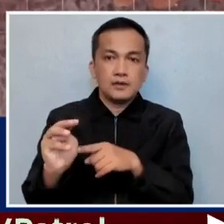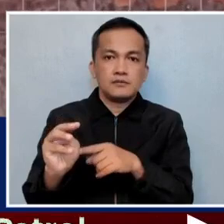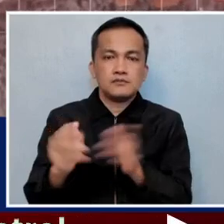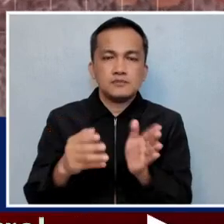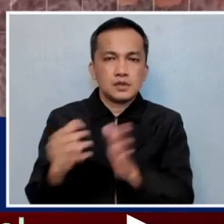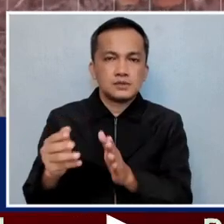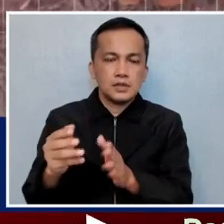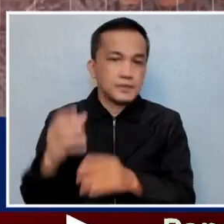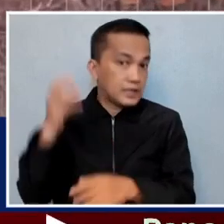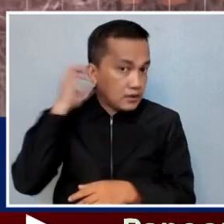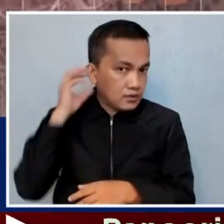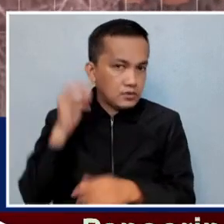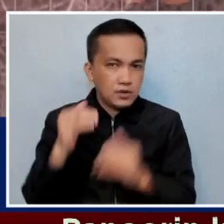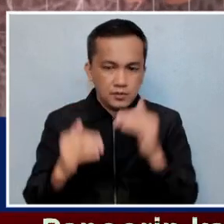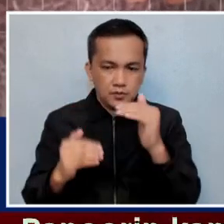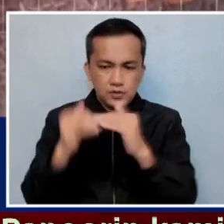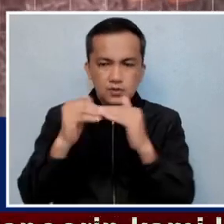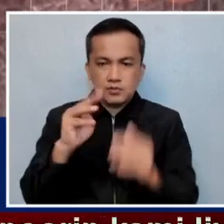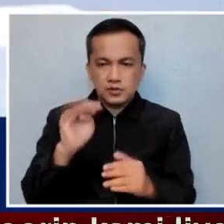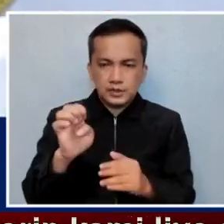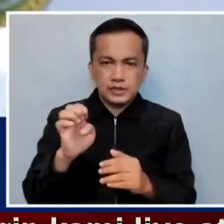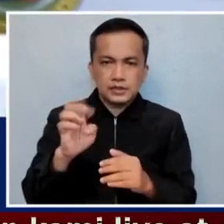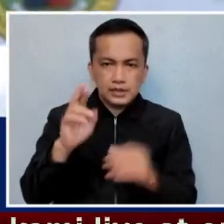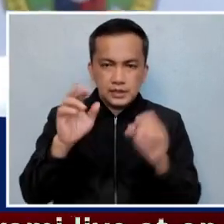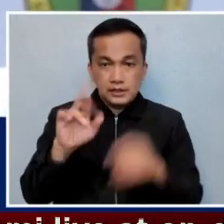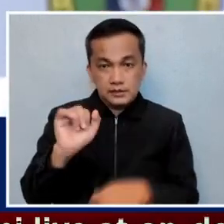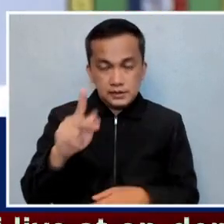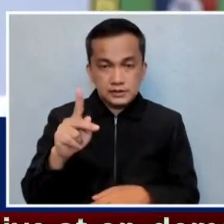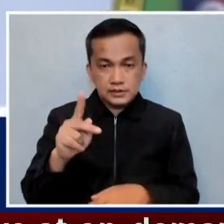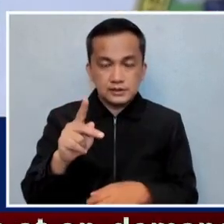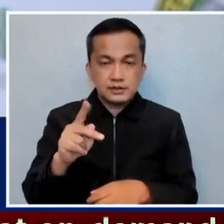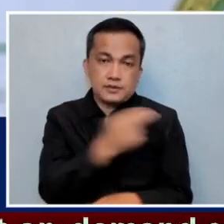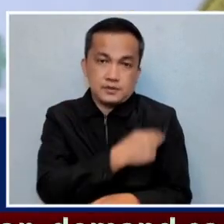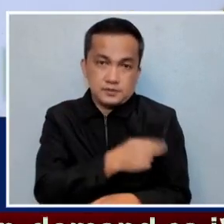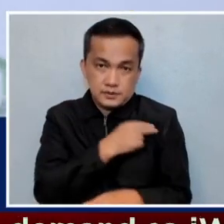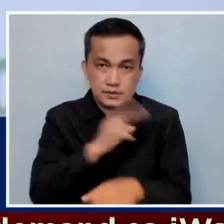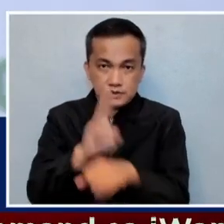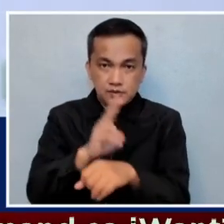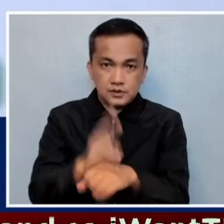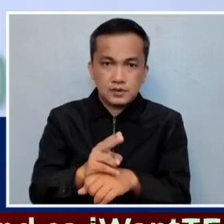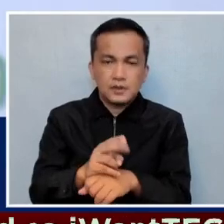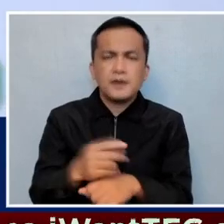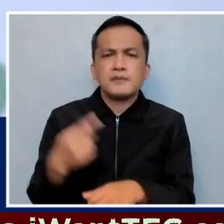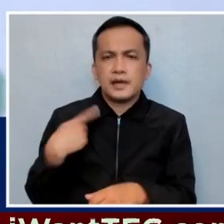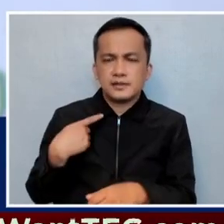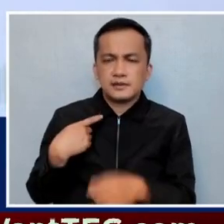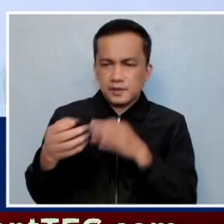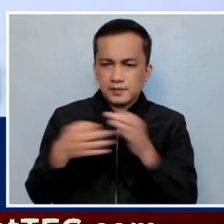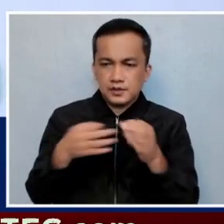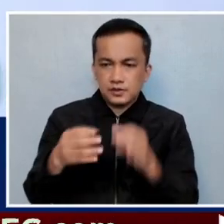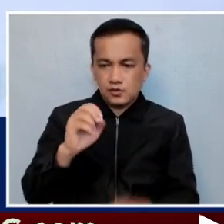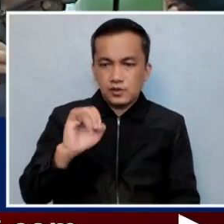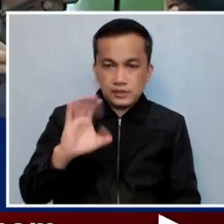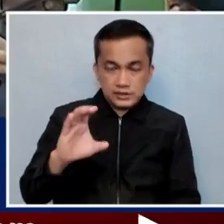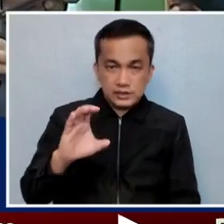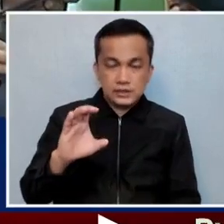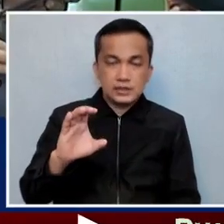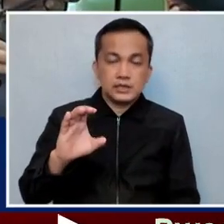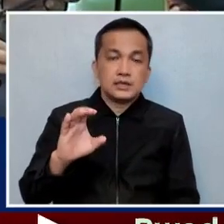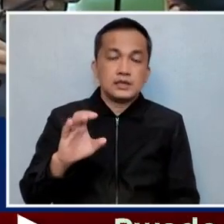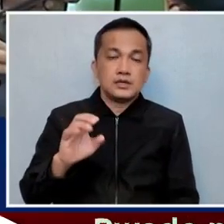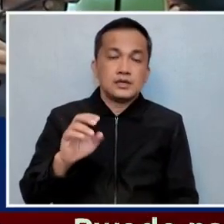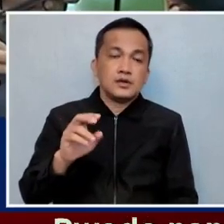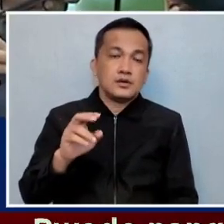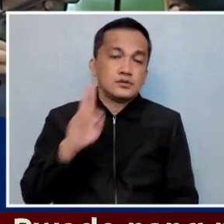pumalo na sa moderate risk ang healthcare utilization. Pero may paliwanag si Health Officer in Charge, Maria Rosario Vergere.